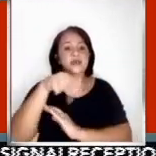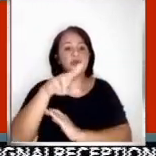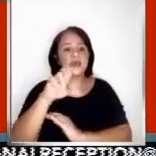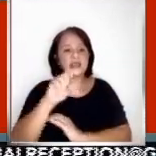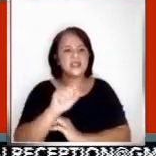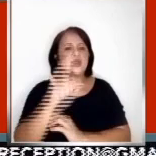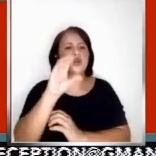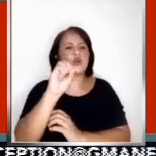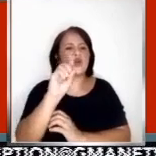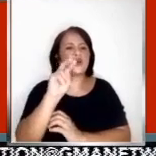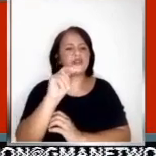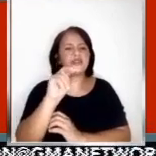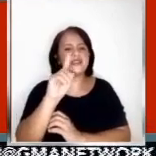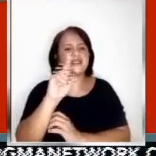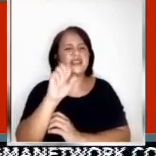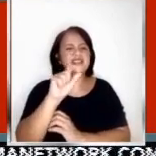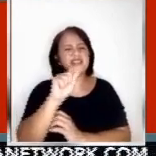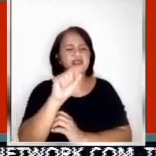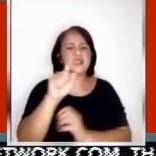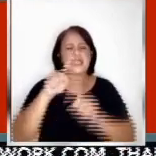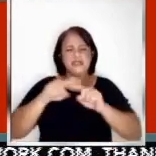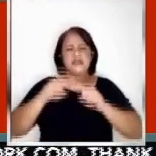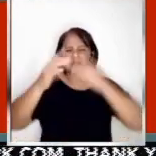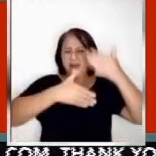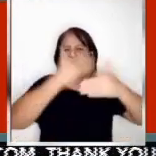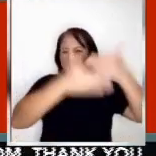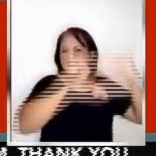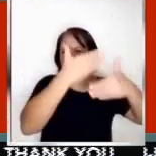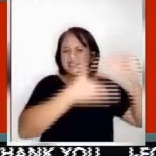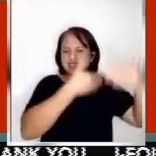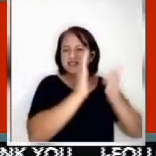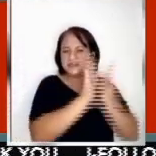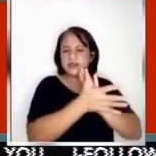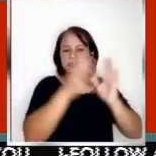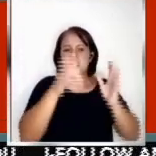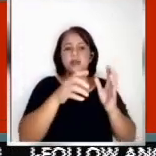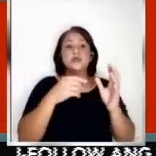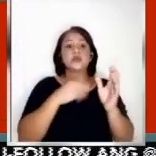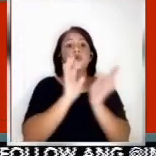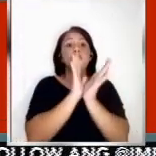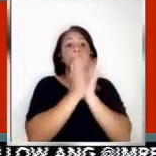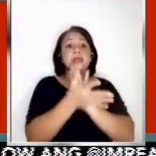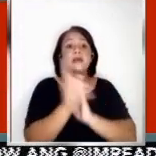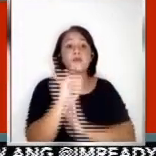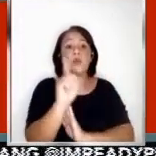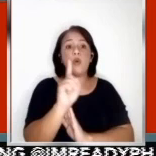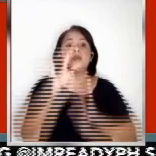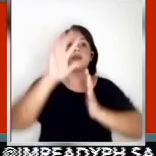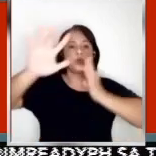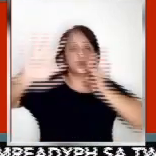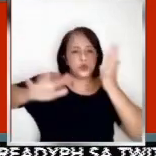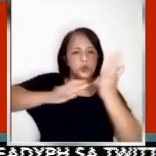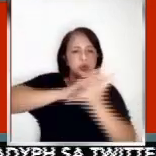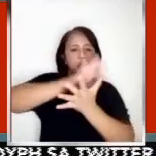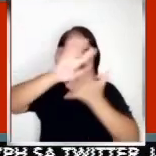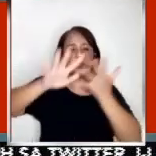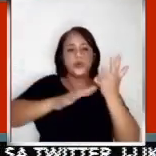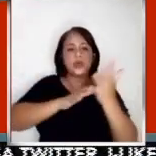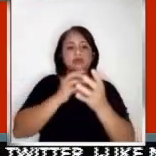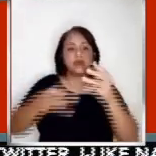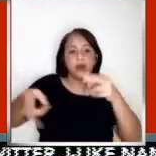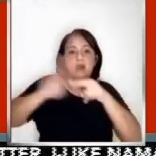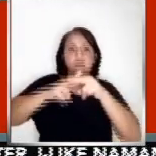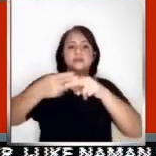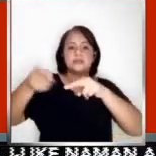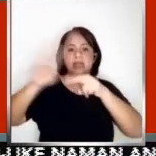Kapag nagsama-sama ang tiny particles na ito, nakabubuo ngayon ang ulap. At kapag dumami ito ng dumami, bibigat ang